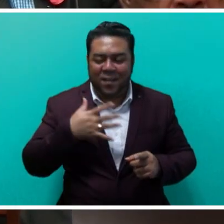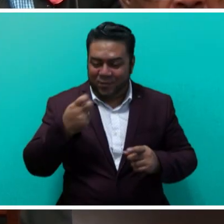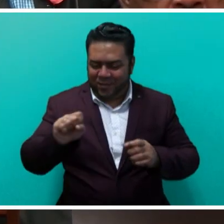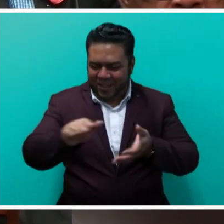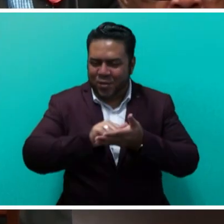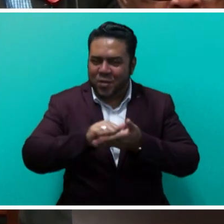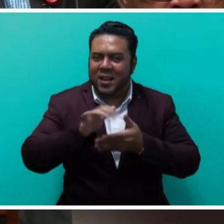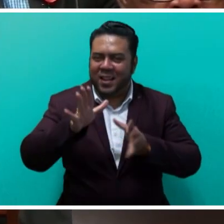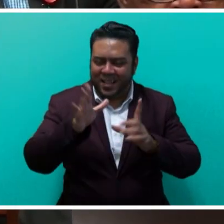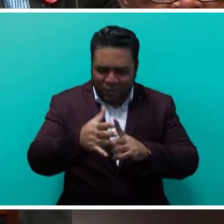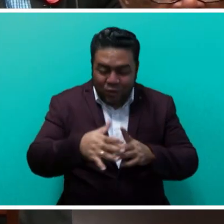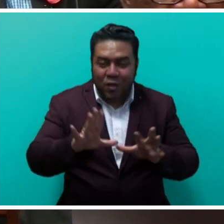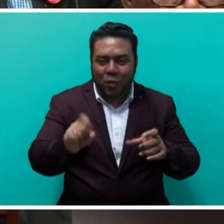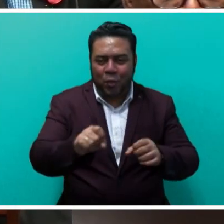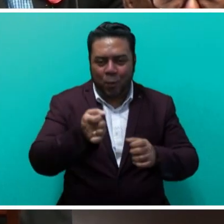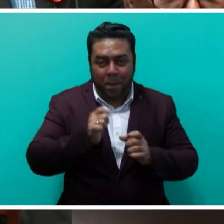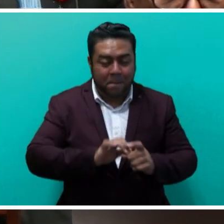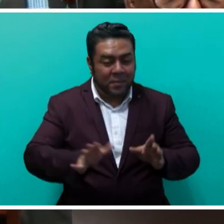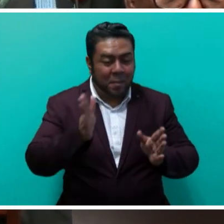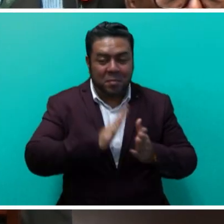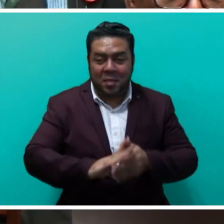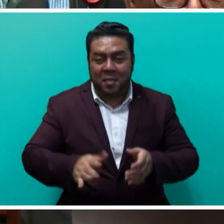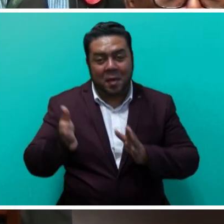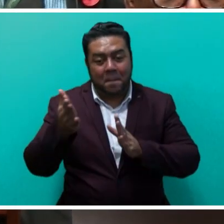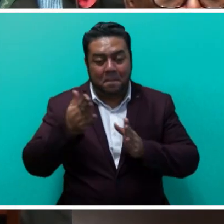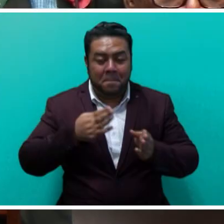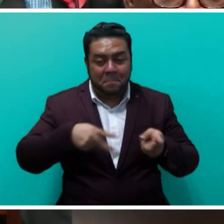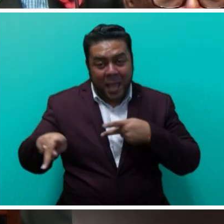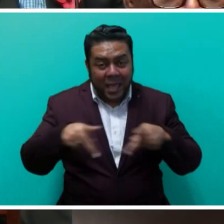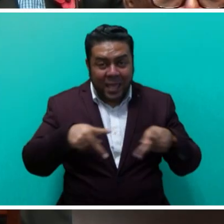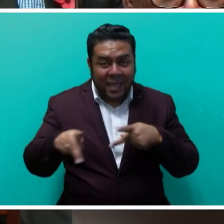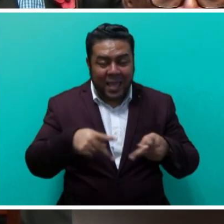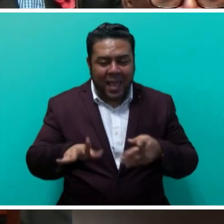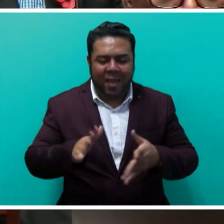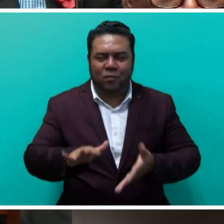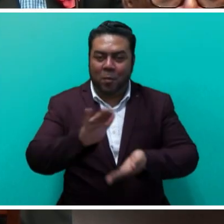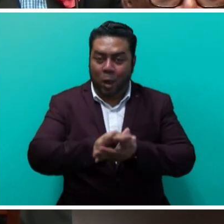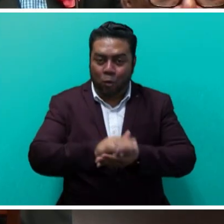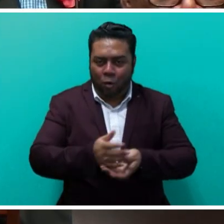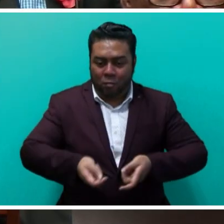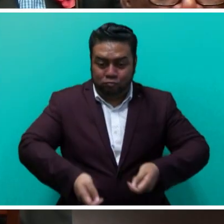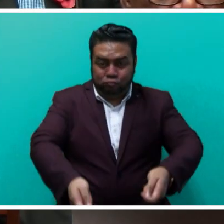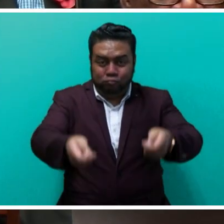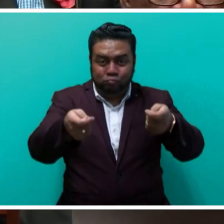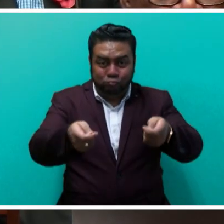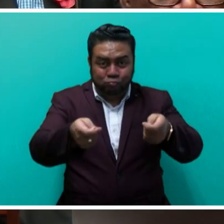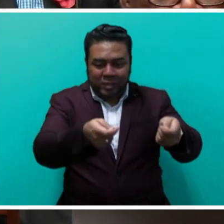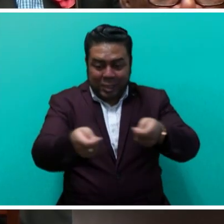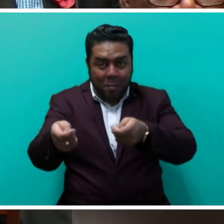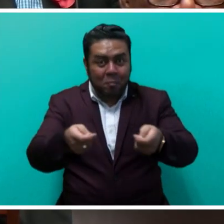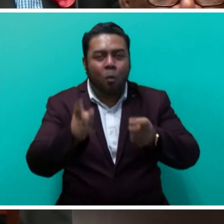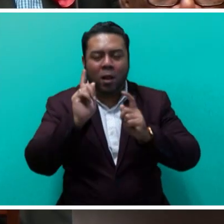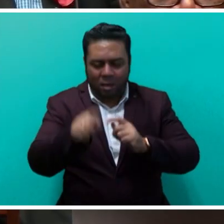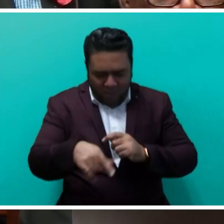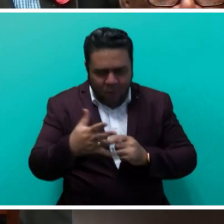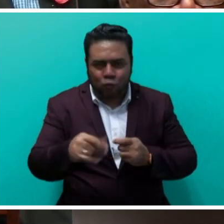taki, ongo me vakana meke vavanua, kena meke ni angona, e angaravi na kena wala i